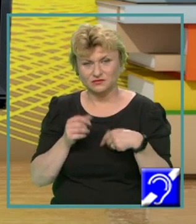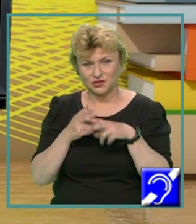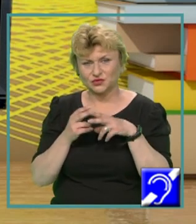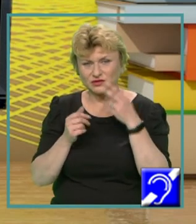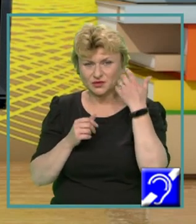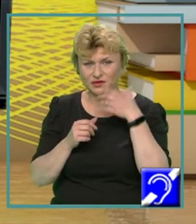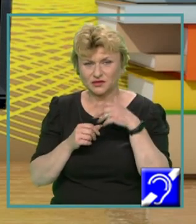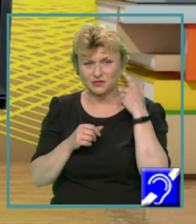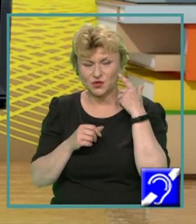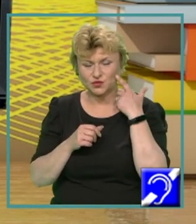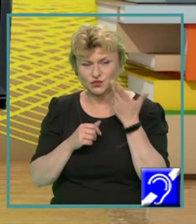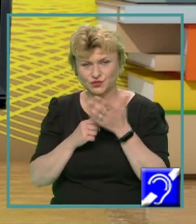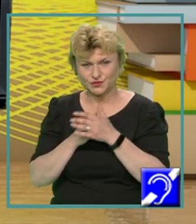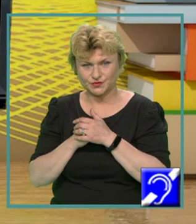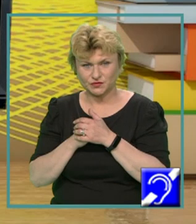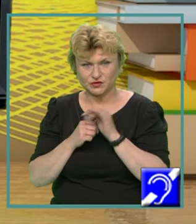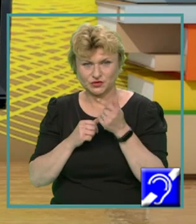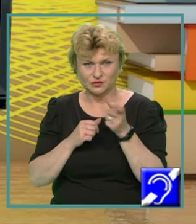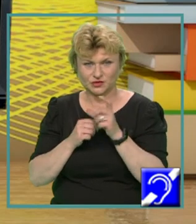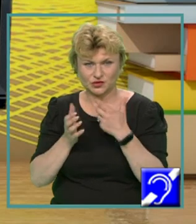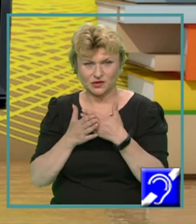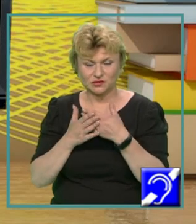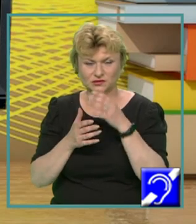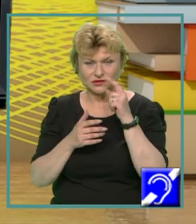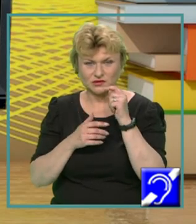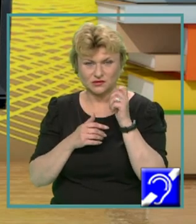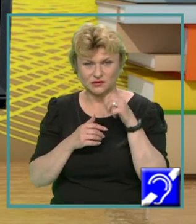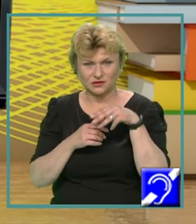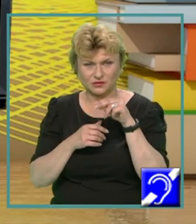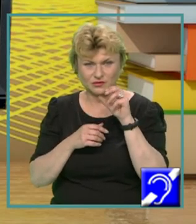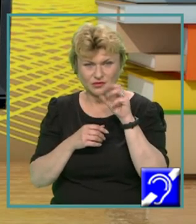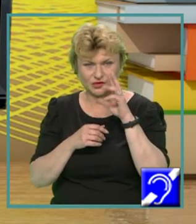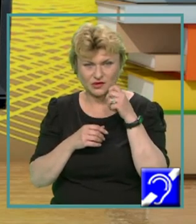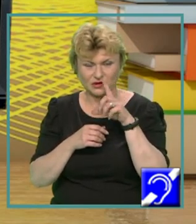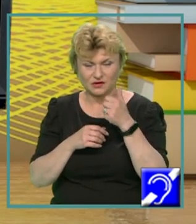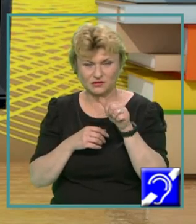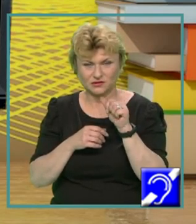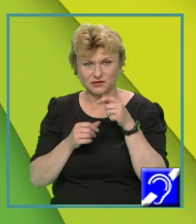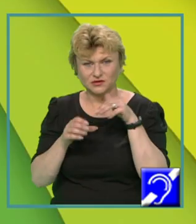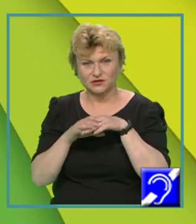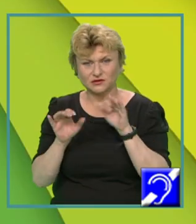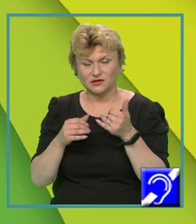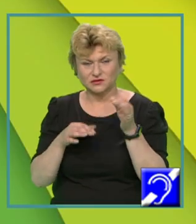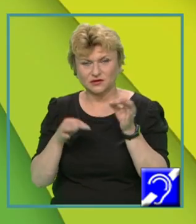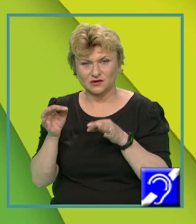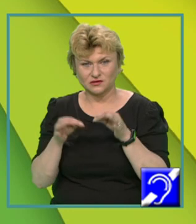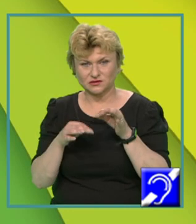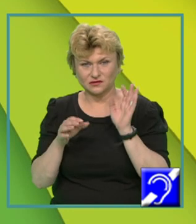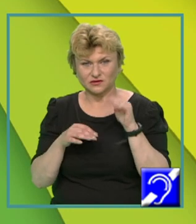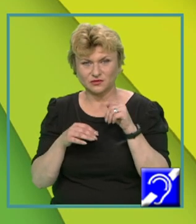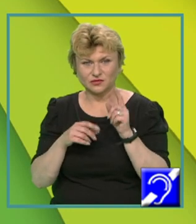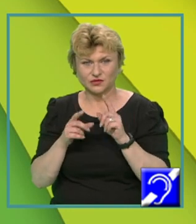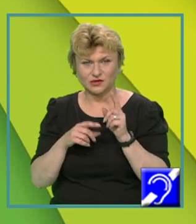de sânge, un accident vascular pe zona aceasta temporală ne duce la pierderea auzului. În cazul analizatorului vizual, avem în